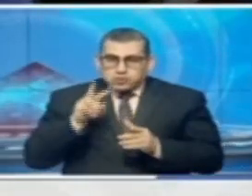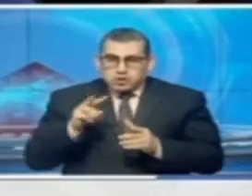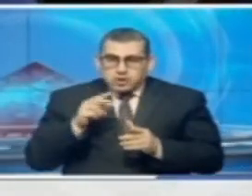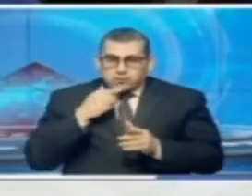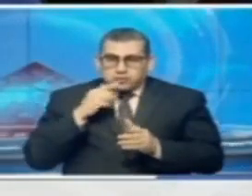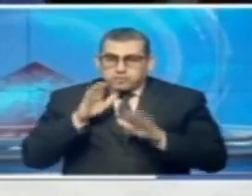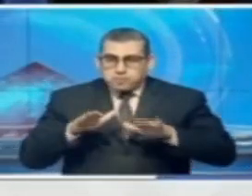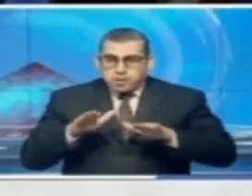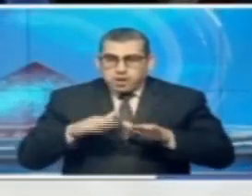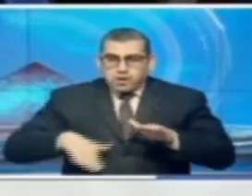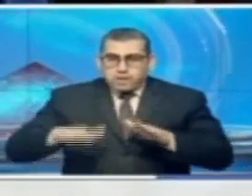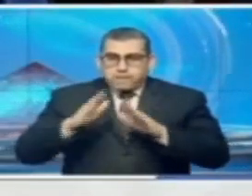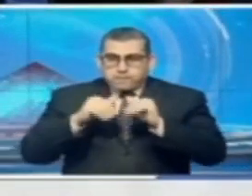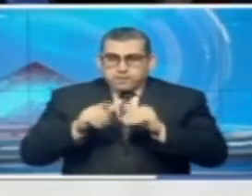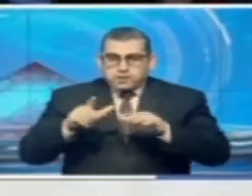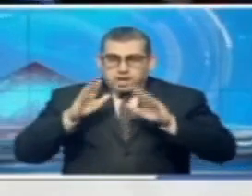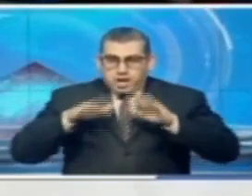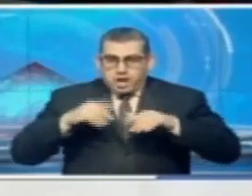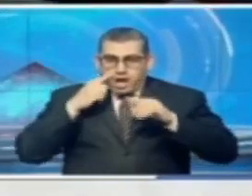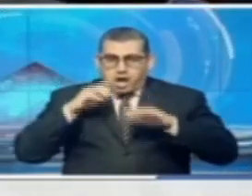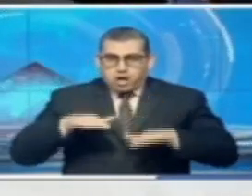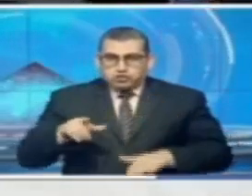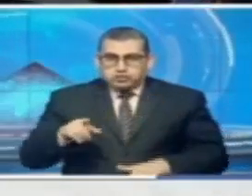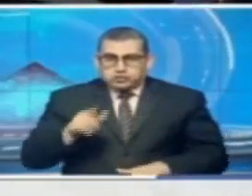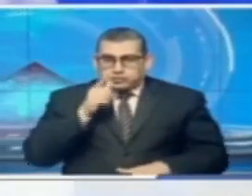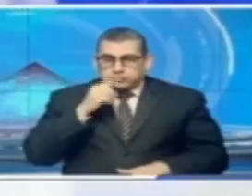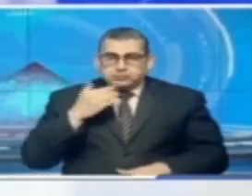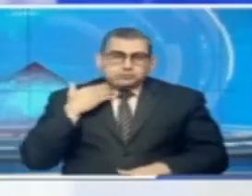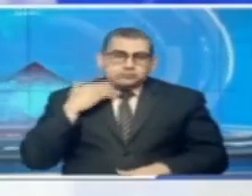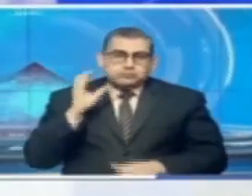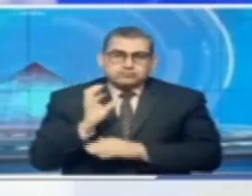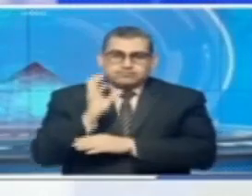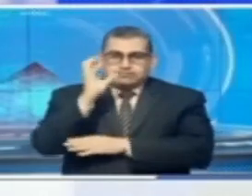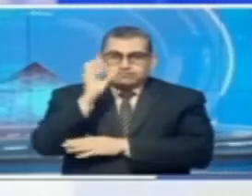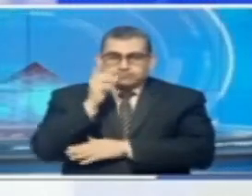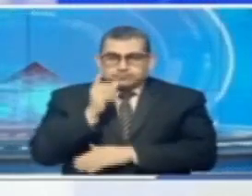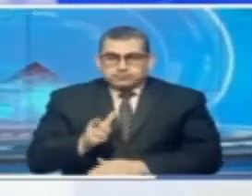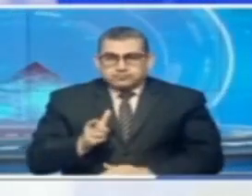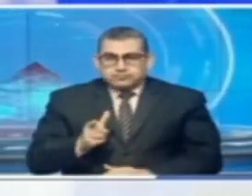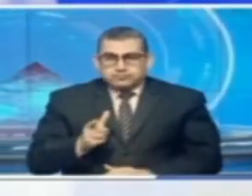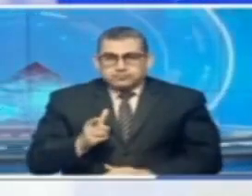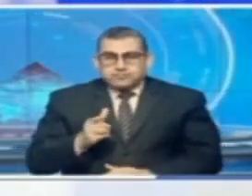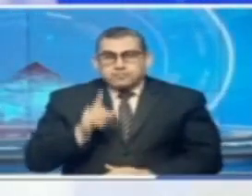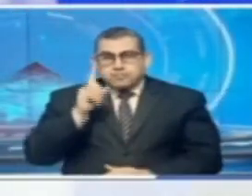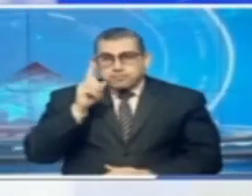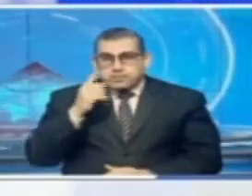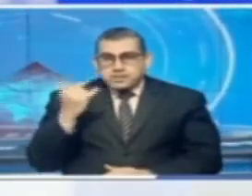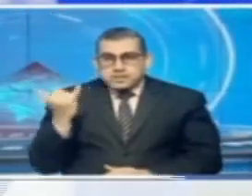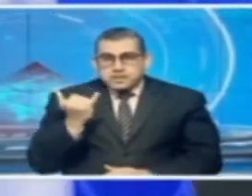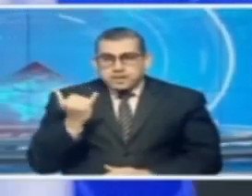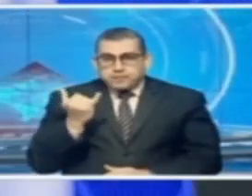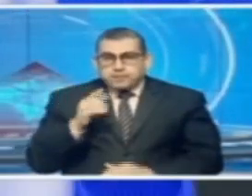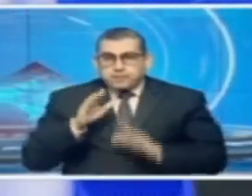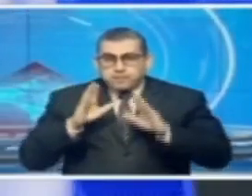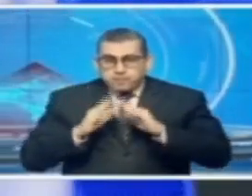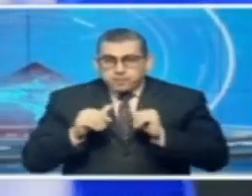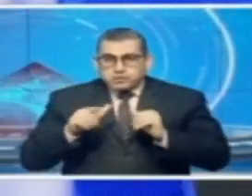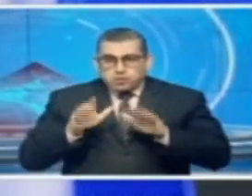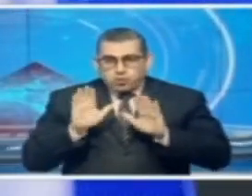وهو بقاء مصر مرفوعة الرأس. ولكن تبقى مصر